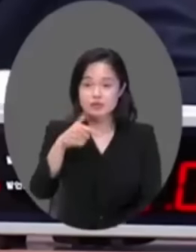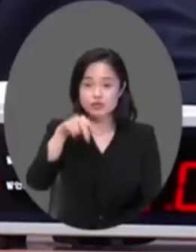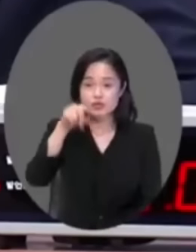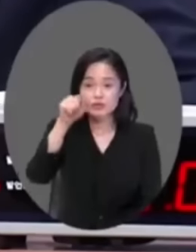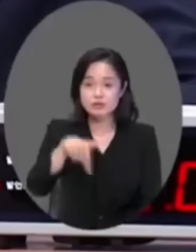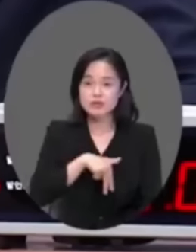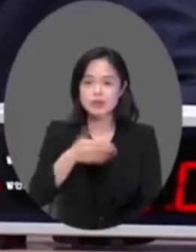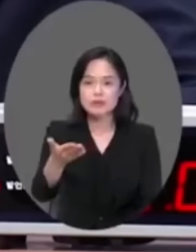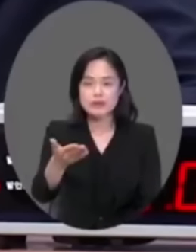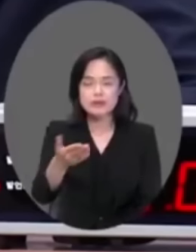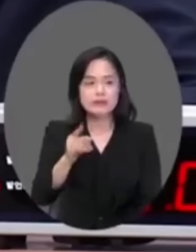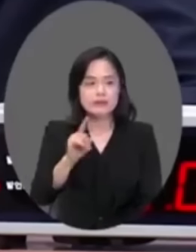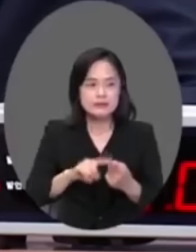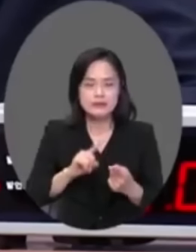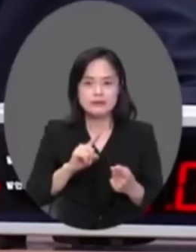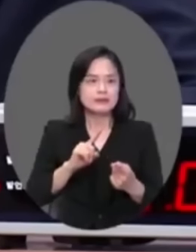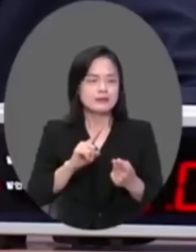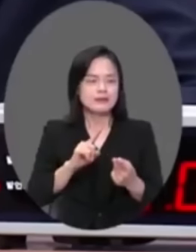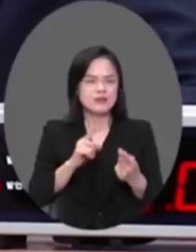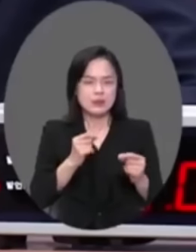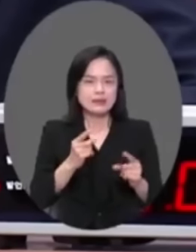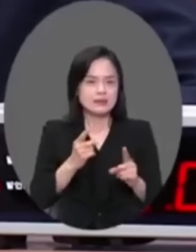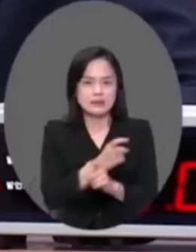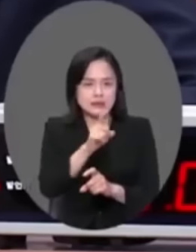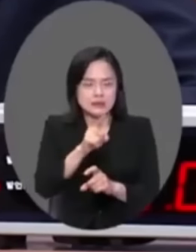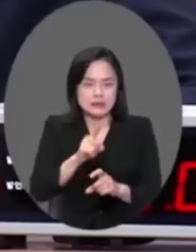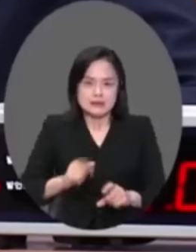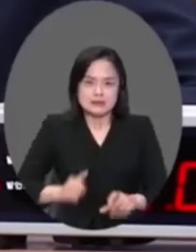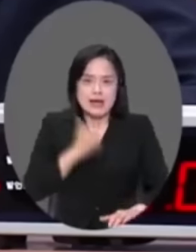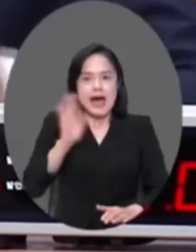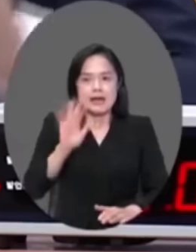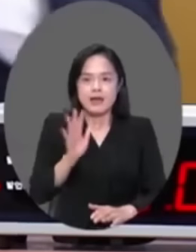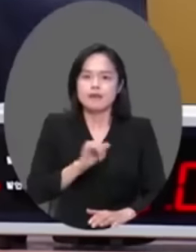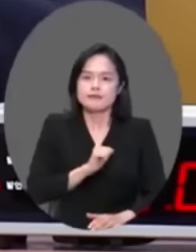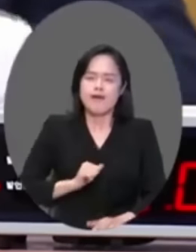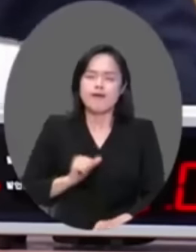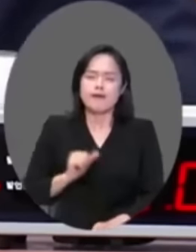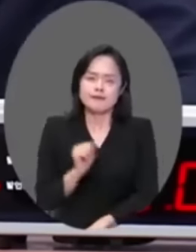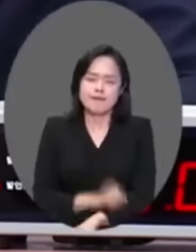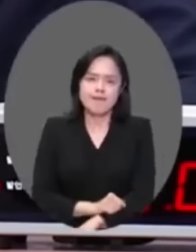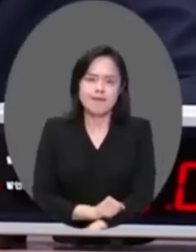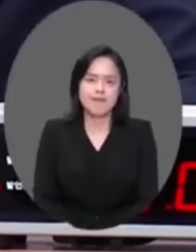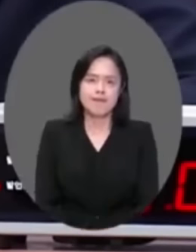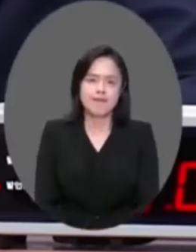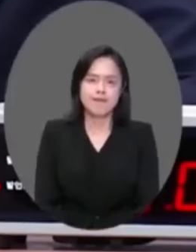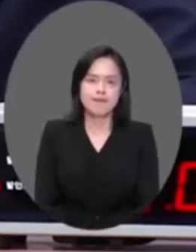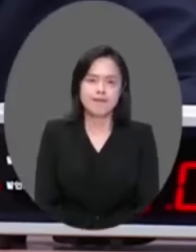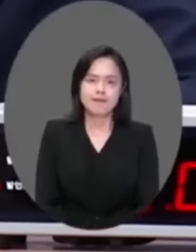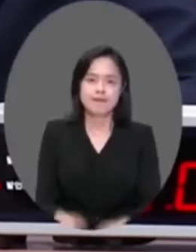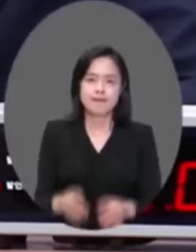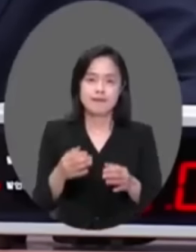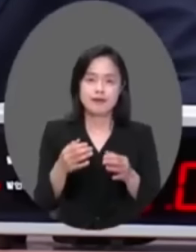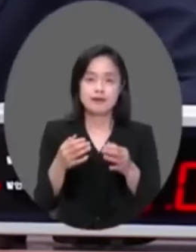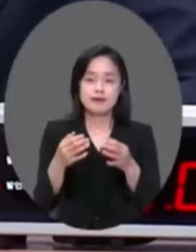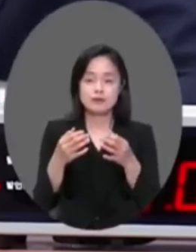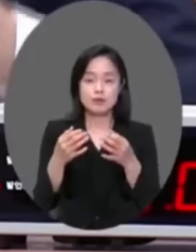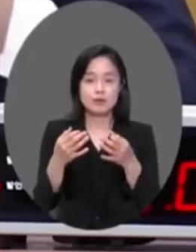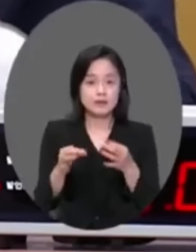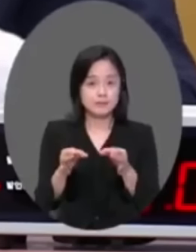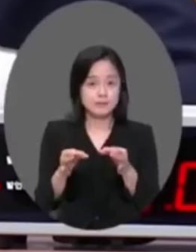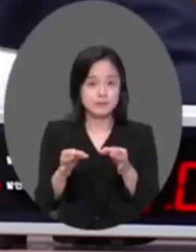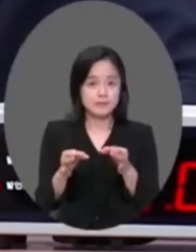그리고 지금 김무영 위원님이 그걸 문제 제기하는데 거기에 대해서 김무영 의원님에 대해서 문제 제기를 하면 그건